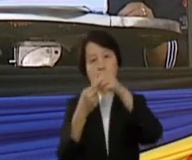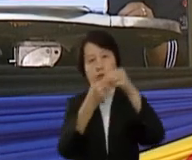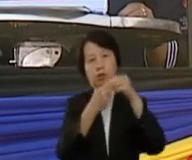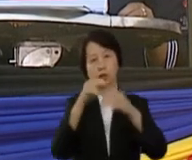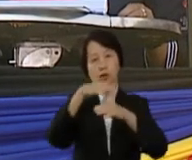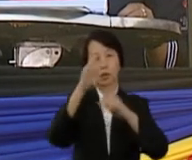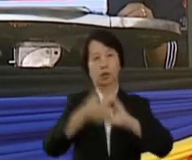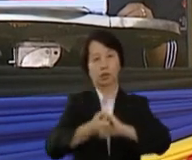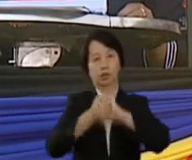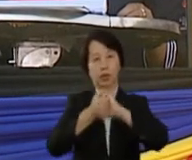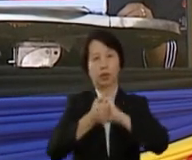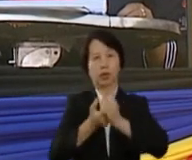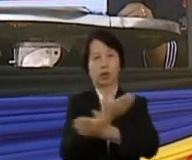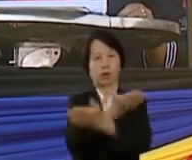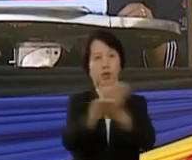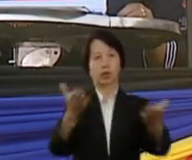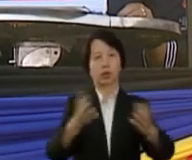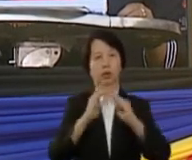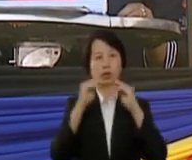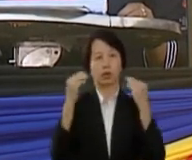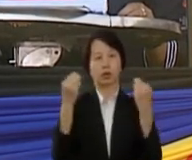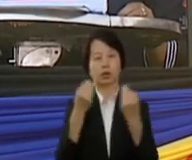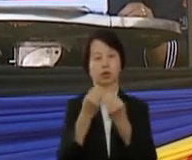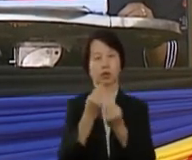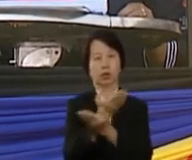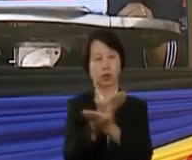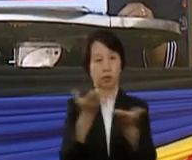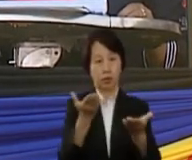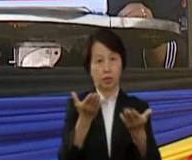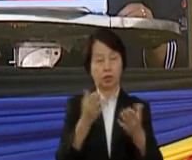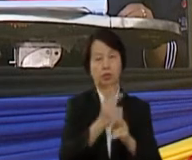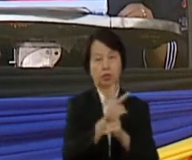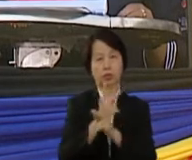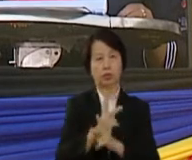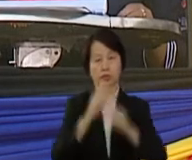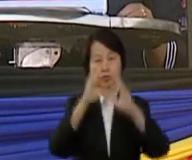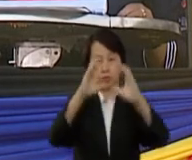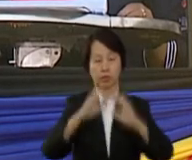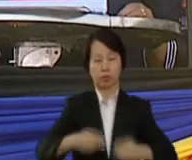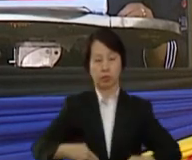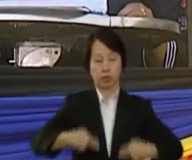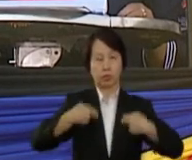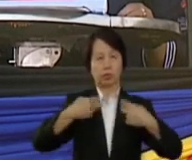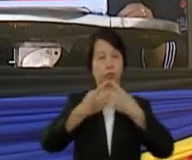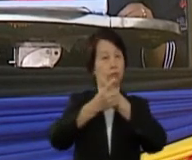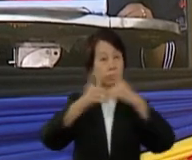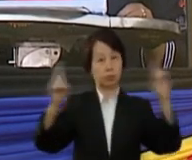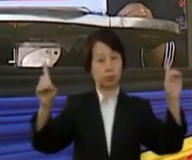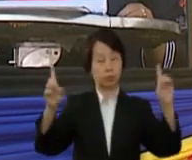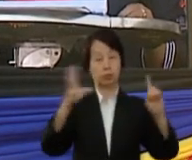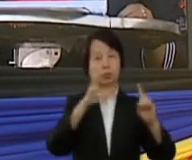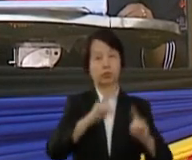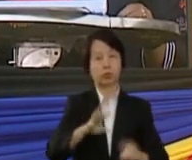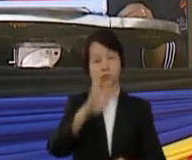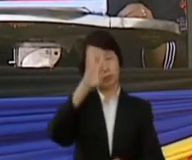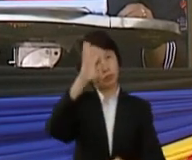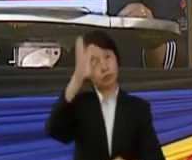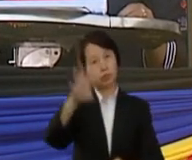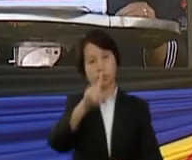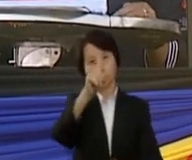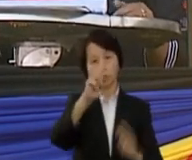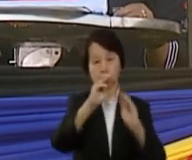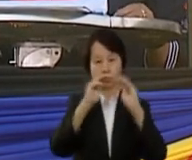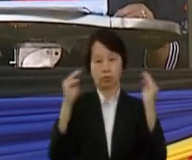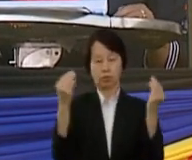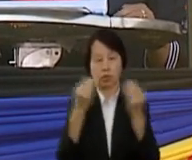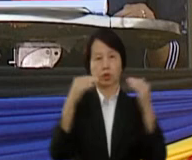lebih erat dalam kalangan seluruh masyarakatnya, memelihara cara hidup demokratik, mencipta satu